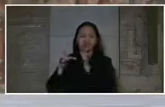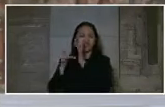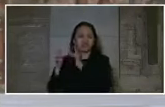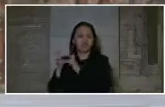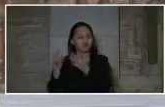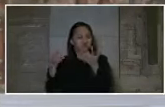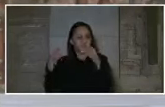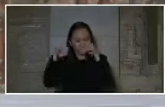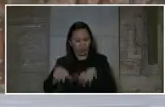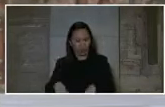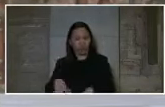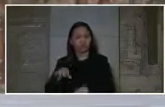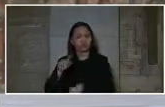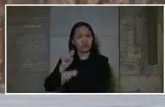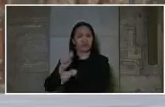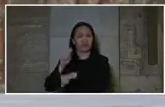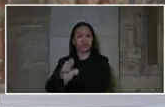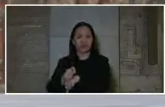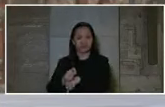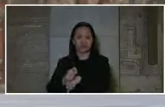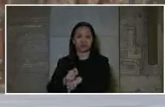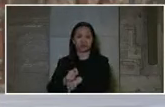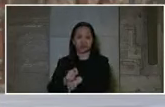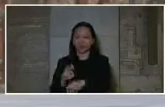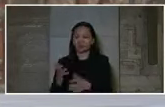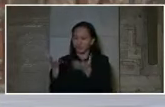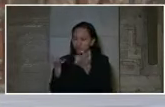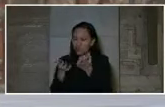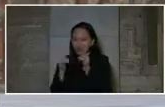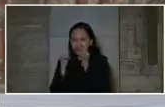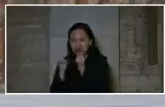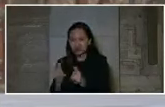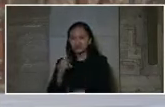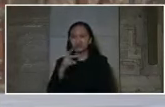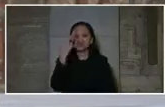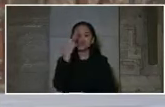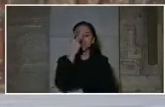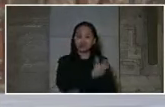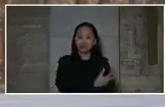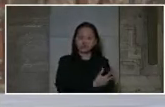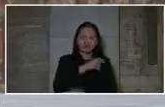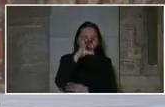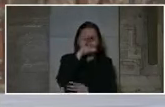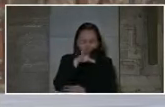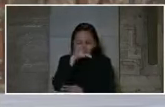templo. Nagpaiwan sa templo, tatlong araw silang naghahanap.